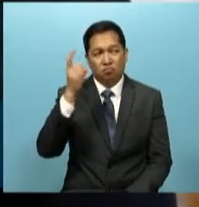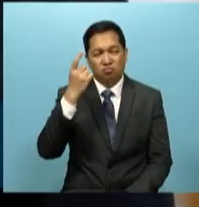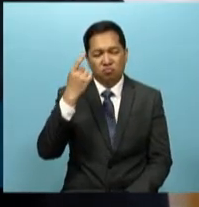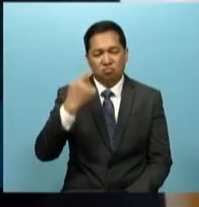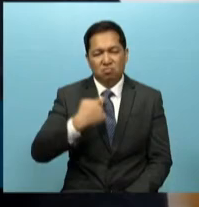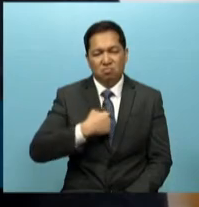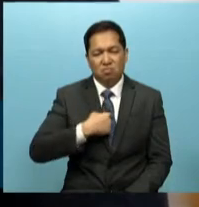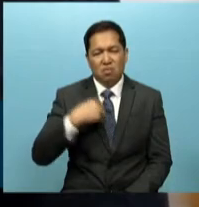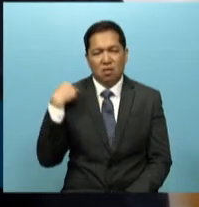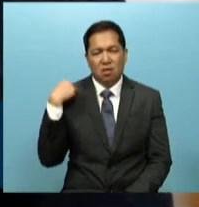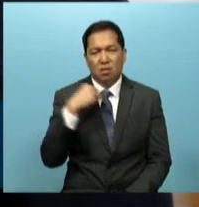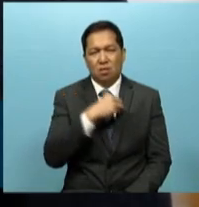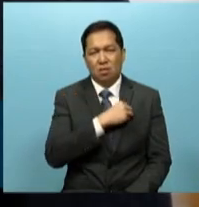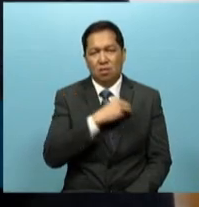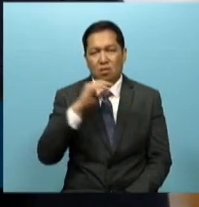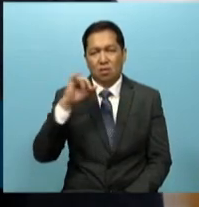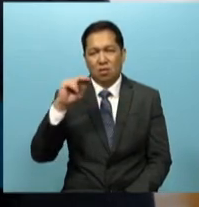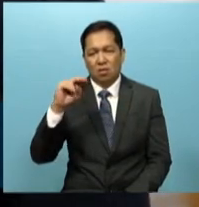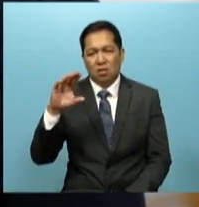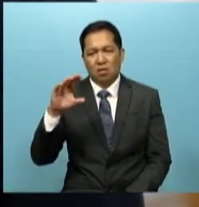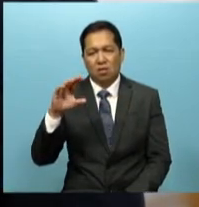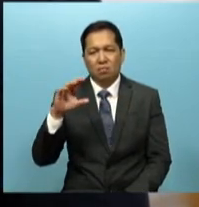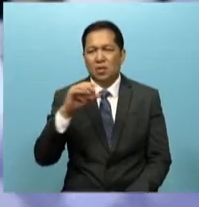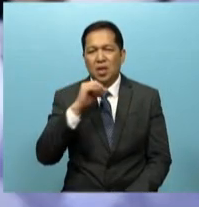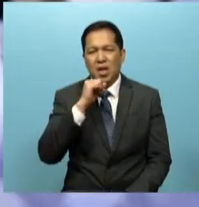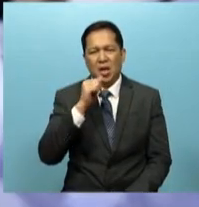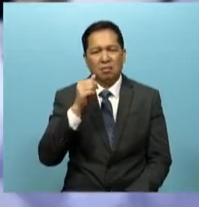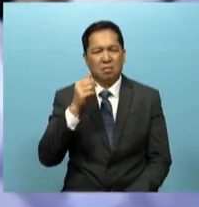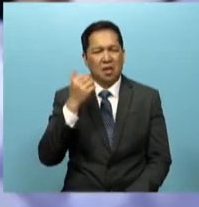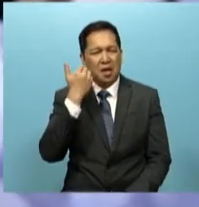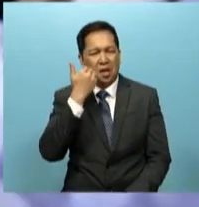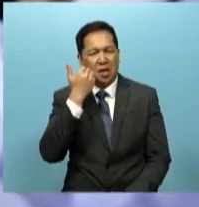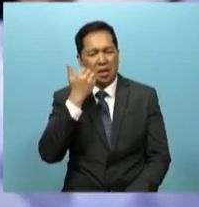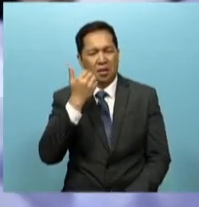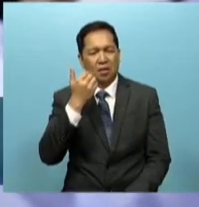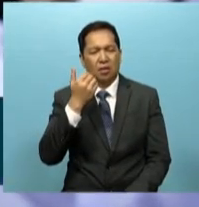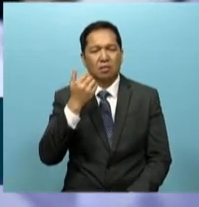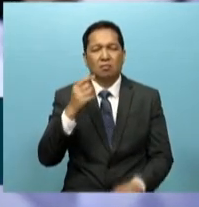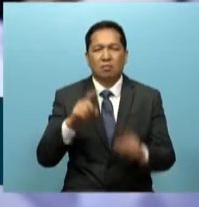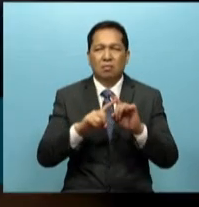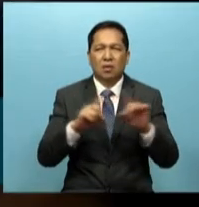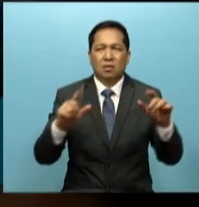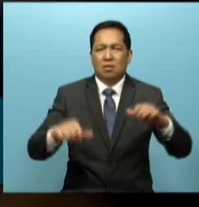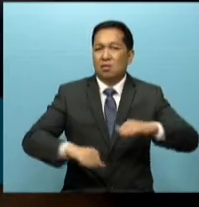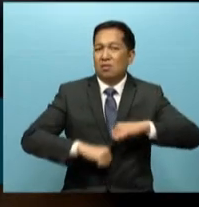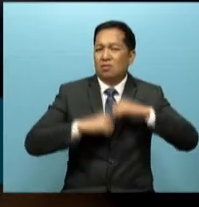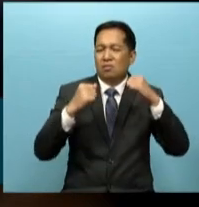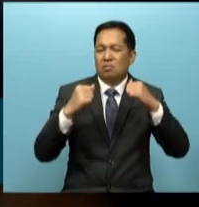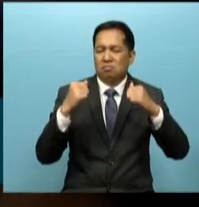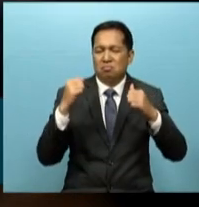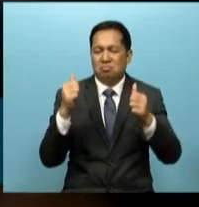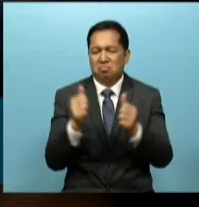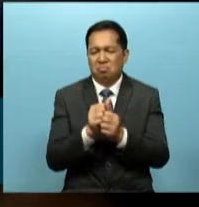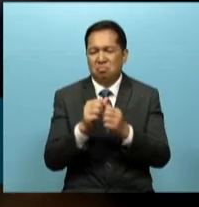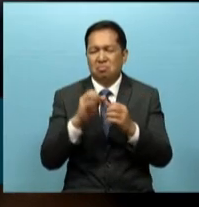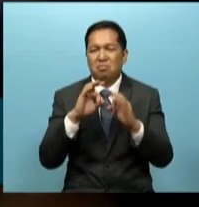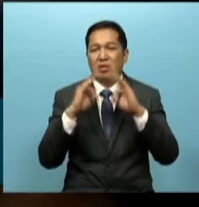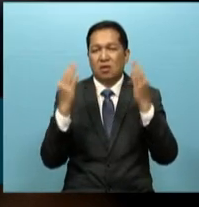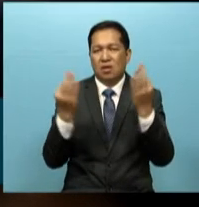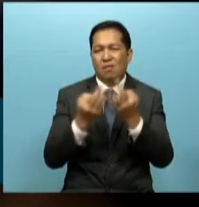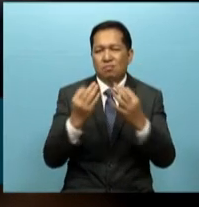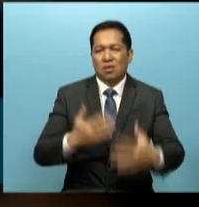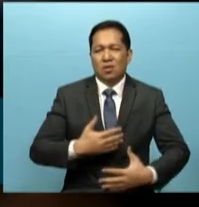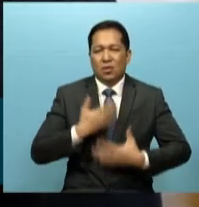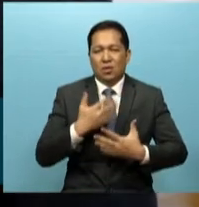yung kaanib talaga. Hindi ko po siya ikahihiya. Sana masama ko sila buo ng pamilya ko. Happy po ako